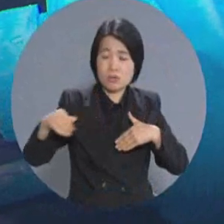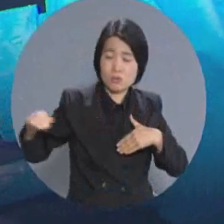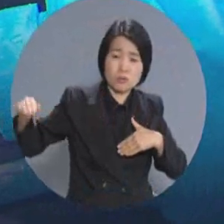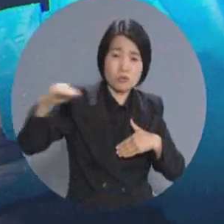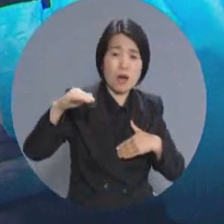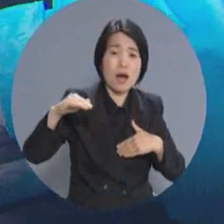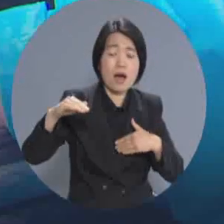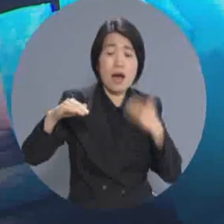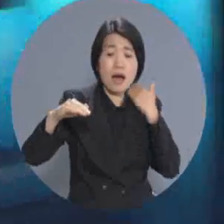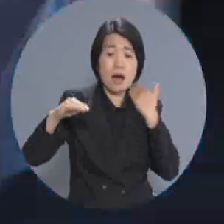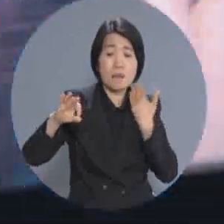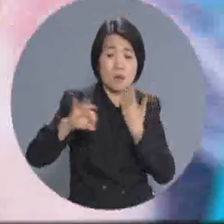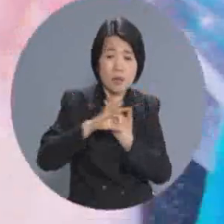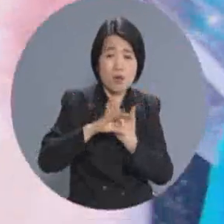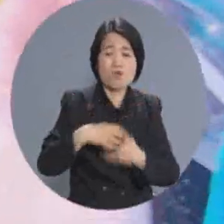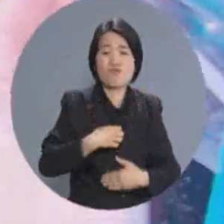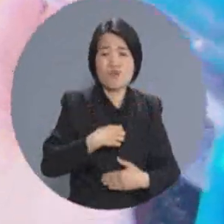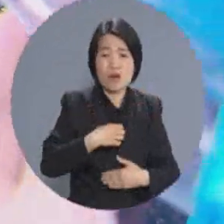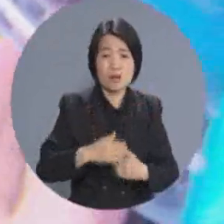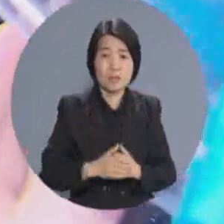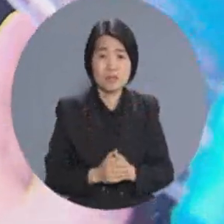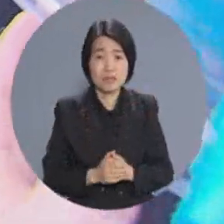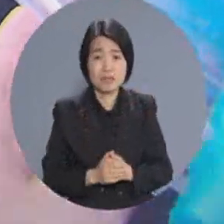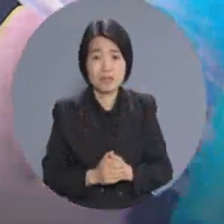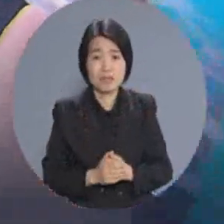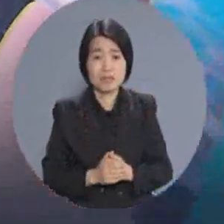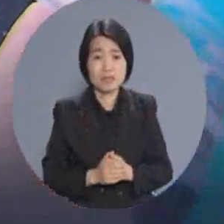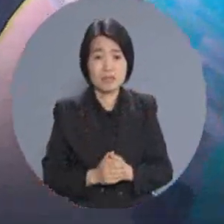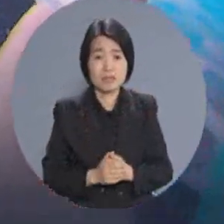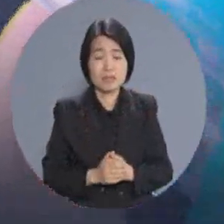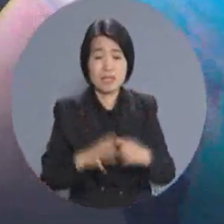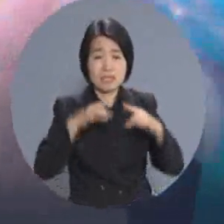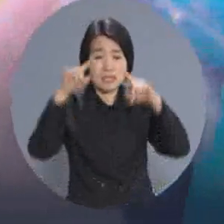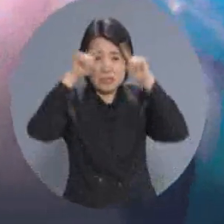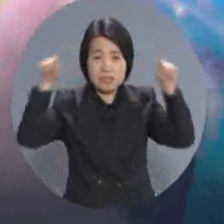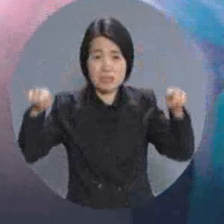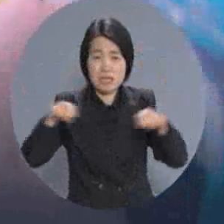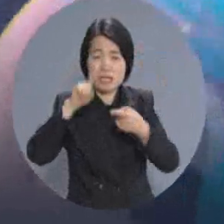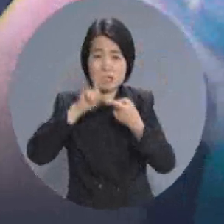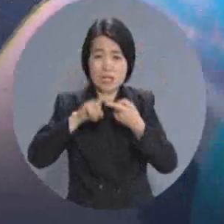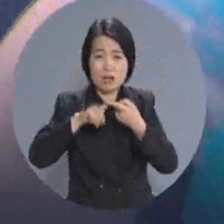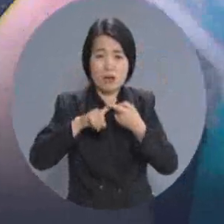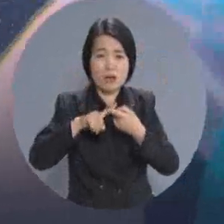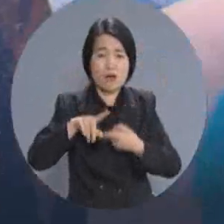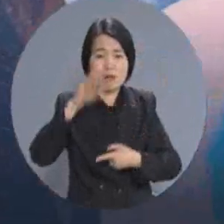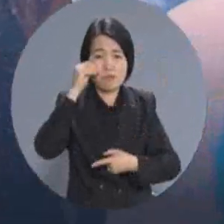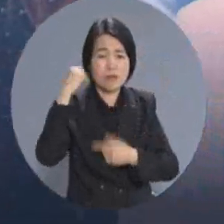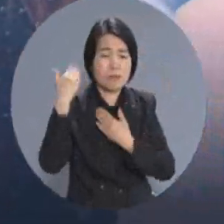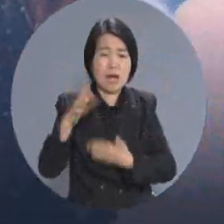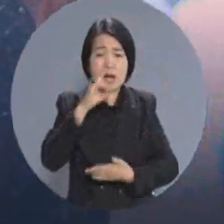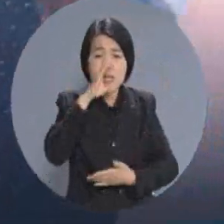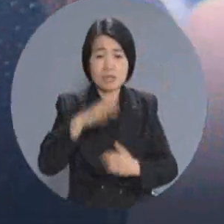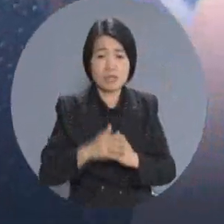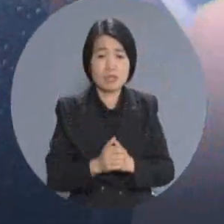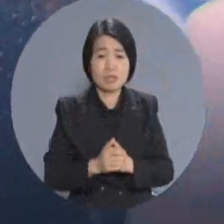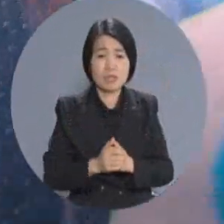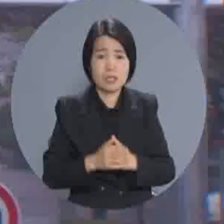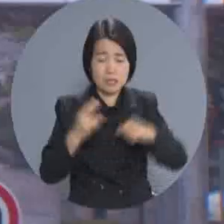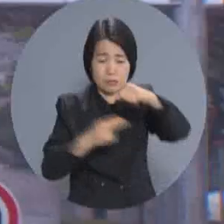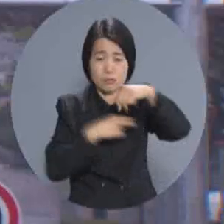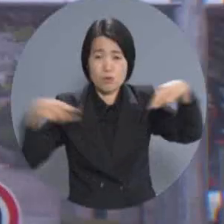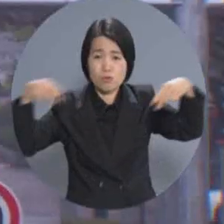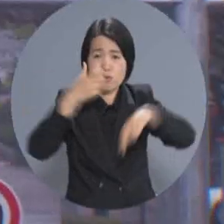오는 차를 못 보면 그냥 그대로 두면 안 되겠는데요. 앞에서 알려줘야 될 것 같고 육교를 옮길 수도